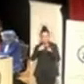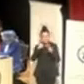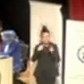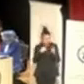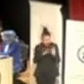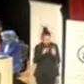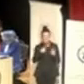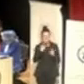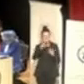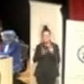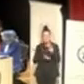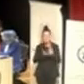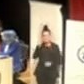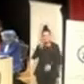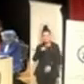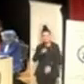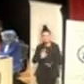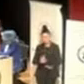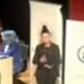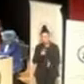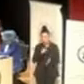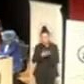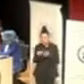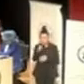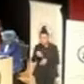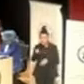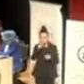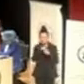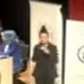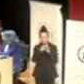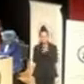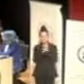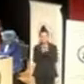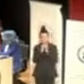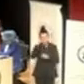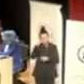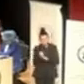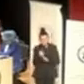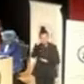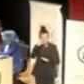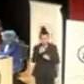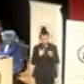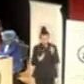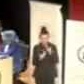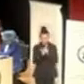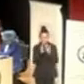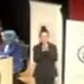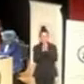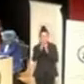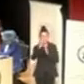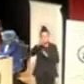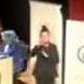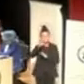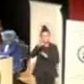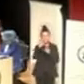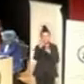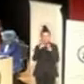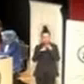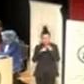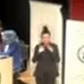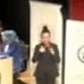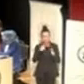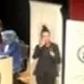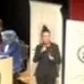mutlaka. Herkes için kitap sloganıyla yarattığımız Kitap Plus projesi de biz resimli çocuk